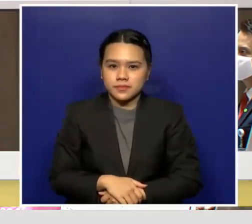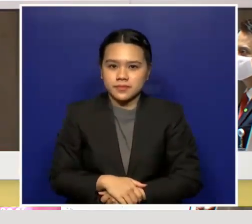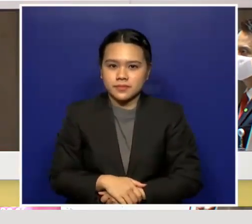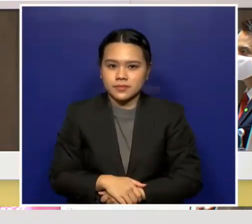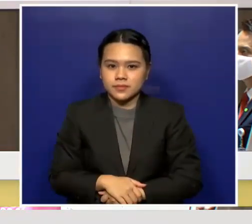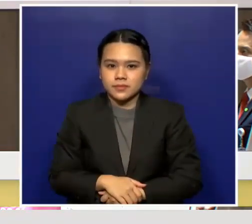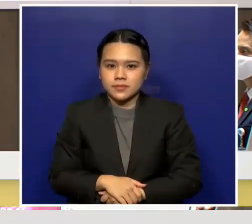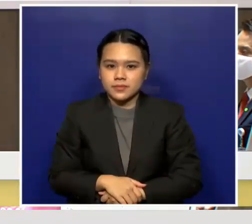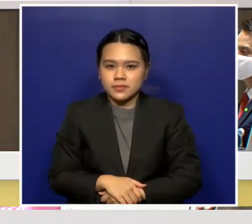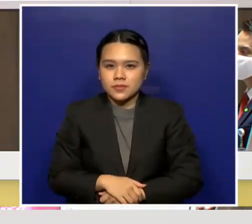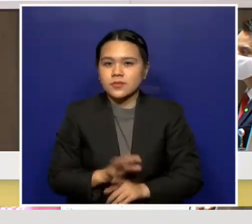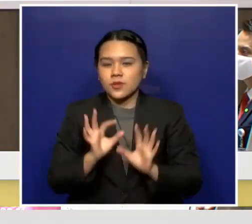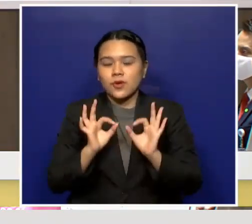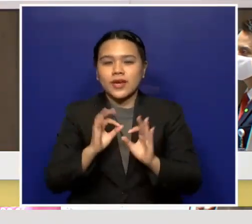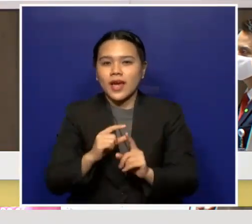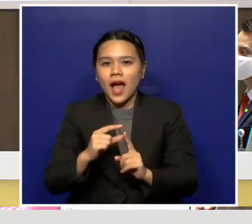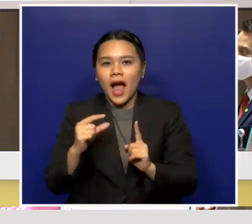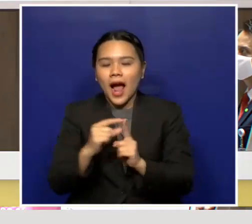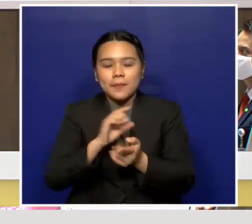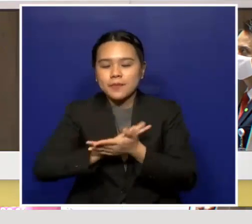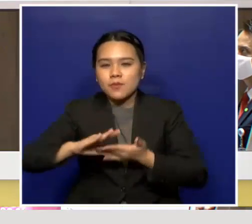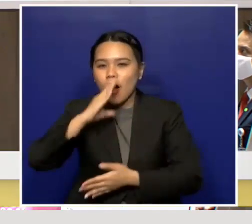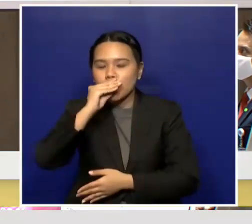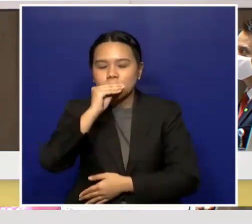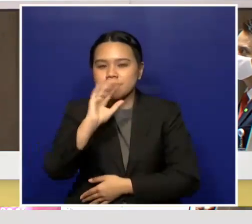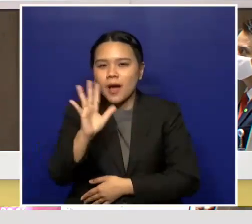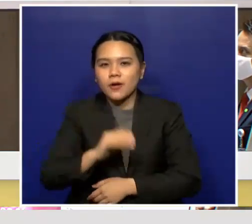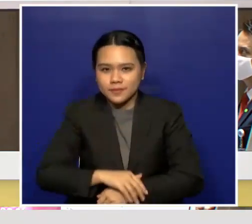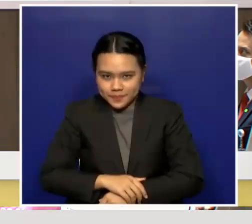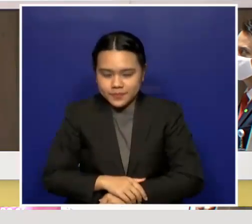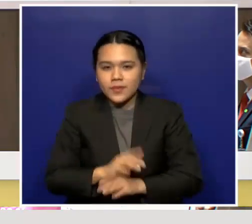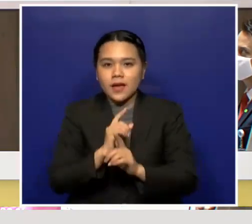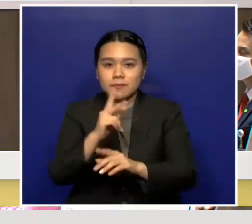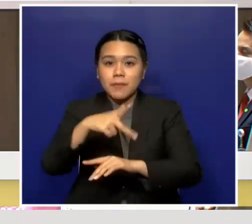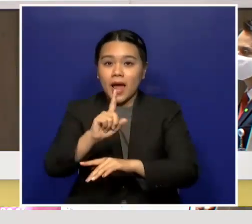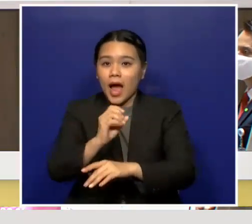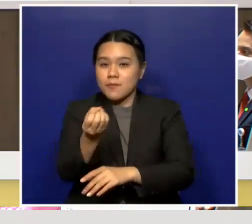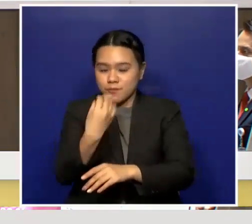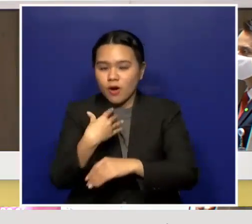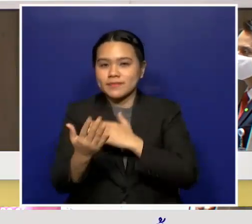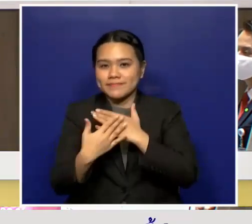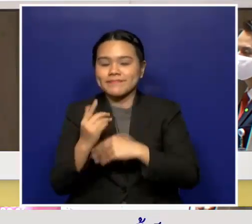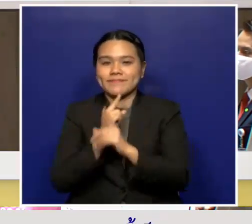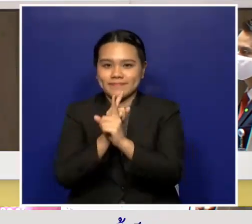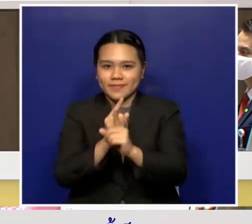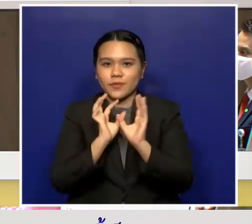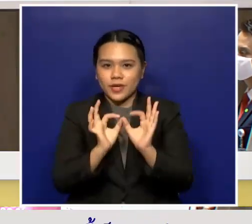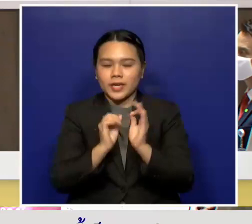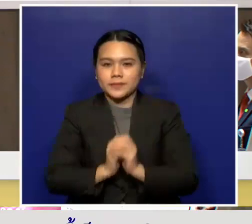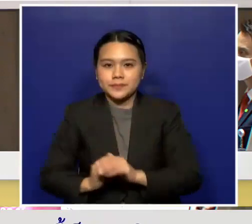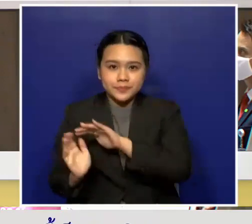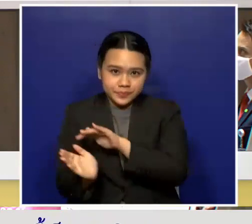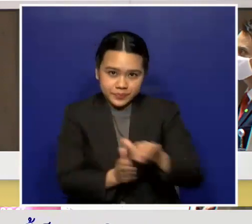เอาละผมไม่อยากใช้คำหยาบเอาตามท่านประธานพี่น้องครับดูนะครับว่าศูนย์ประชุมสิ